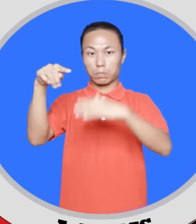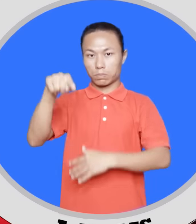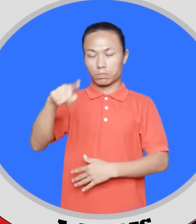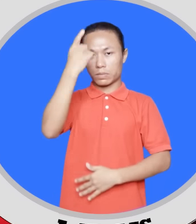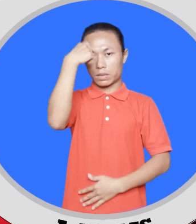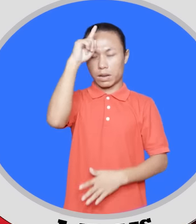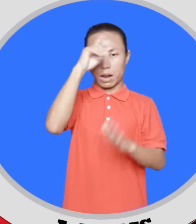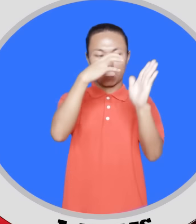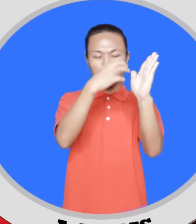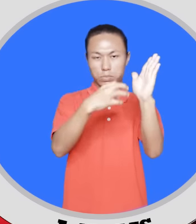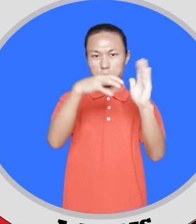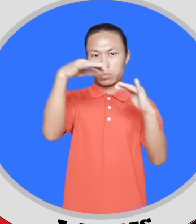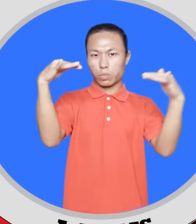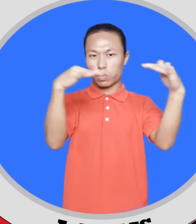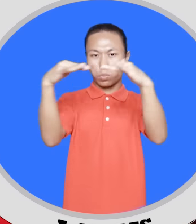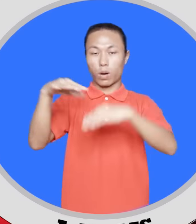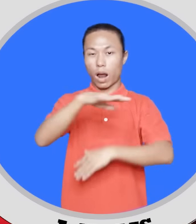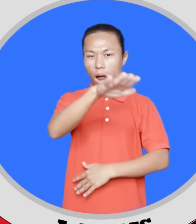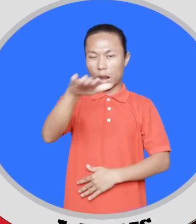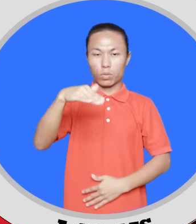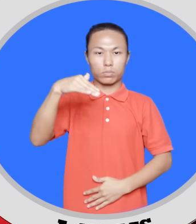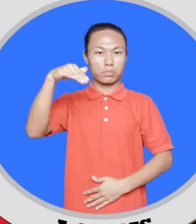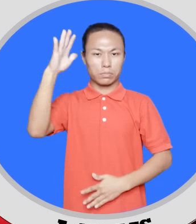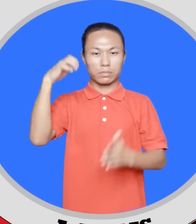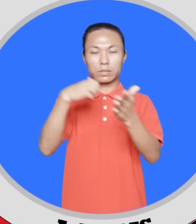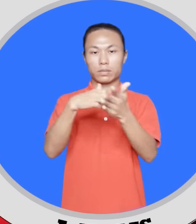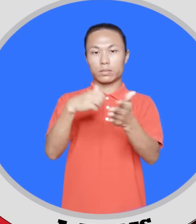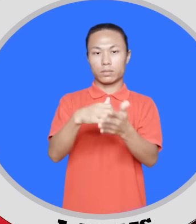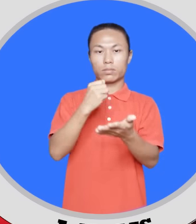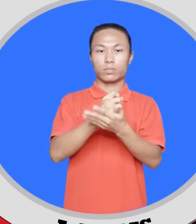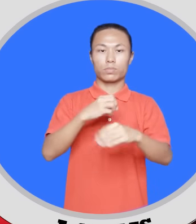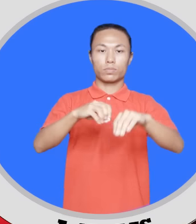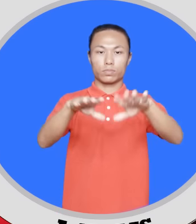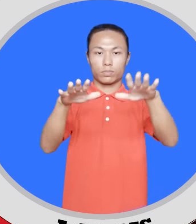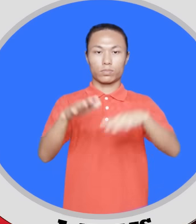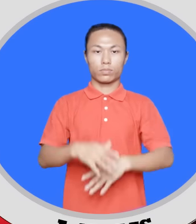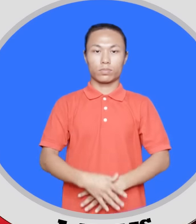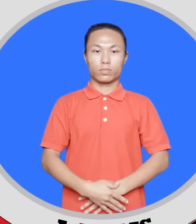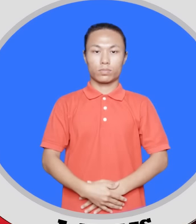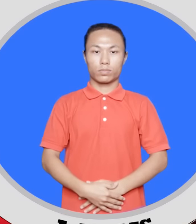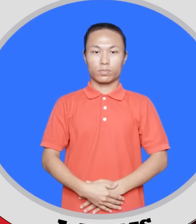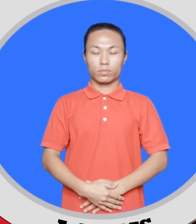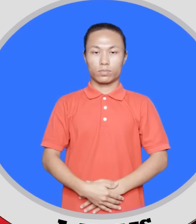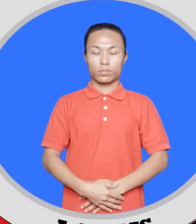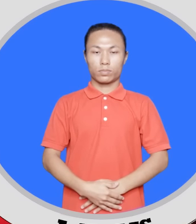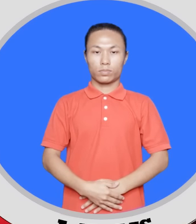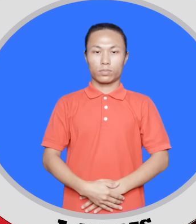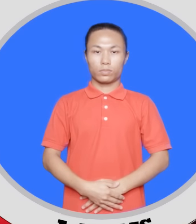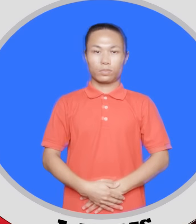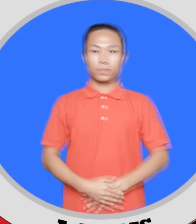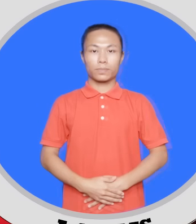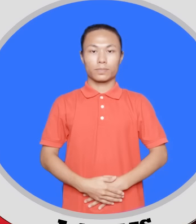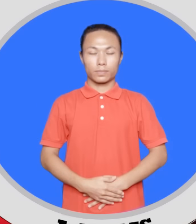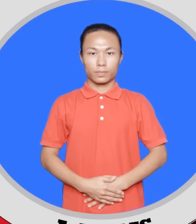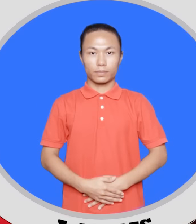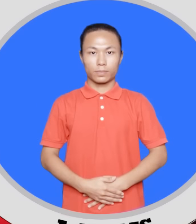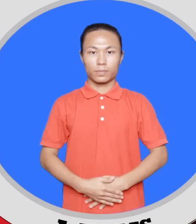တွဲမြို့သိမ်းတိုက်ပွဲကအပြင်းထန်ဆုံးနဲ့အမြန်ဆုံးအနေထားကိုရောက်ရှိခဲ့တယ်ဆိုတာနဲ့အာရခဒေသကို မျိုးသိန်းတိုက်ပွဲများအတွင်